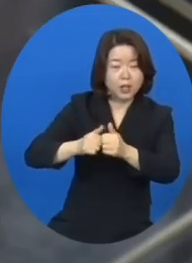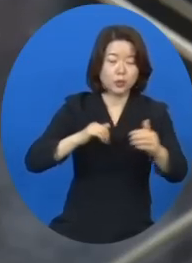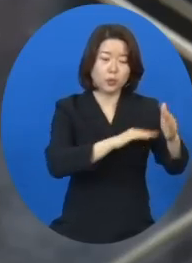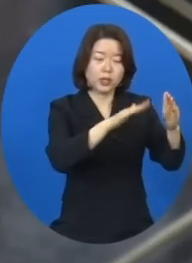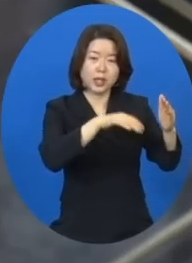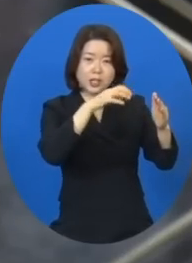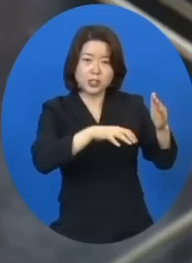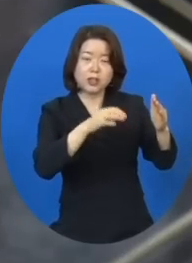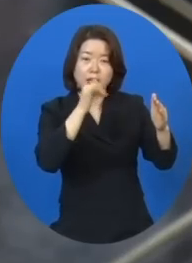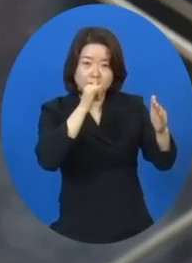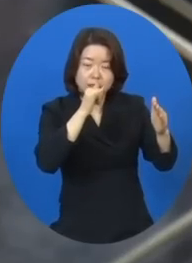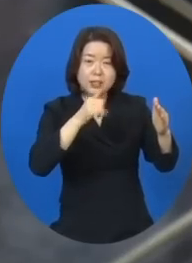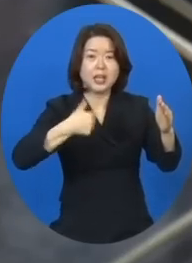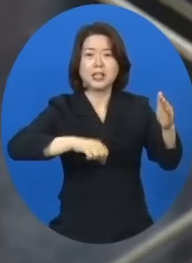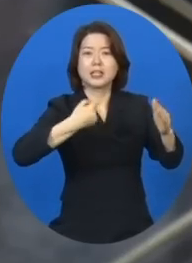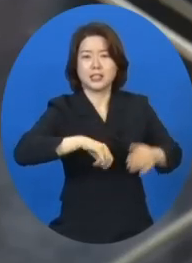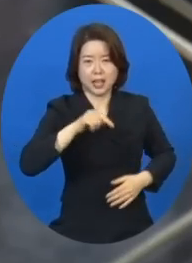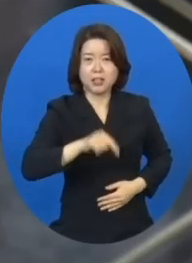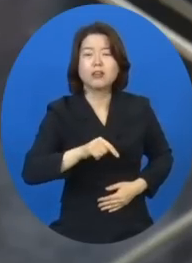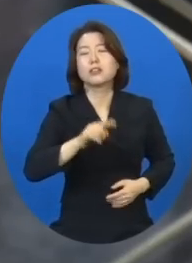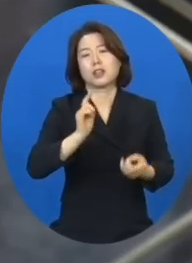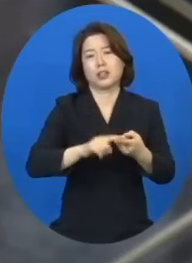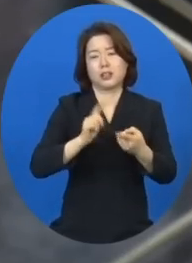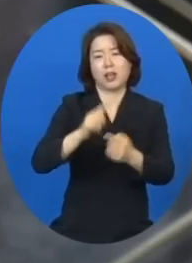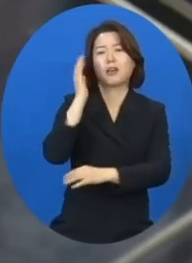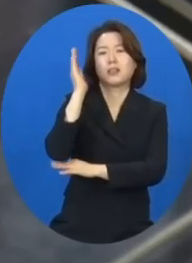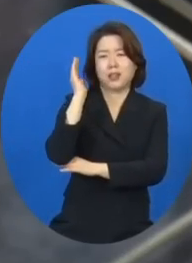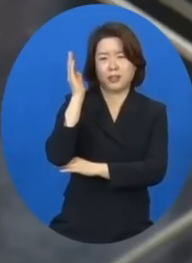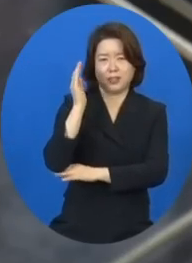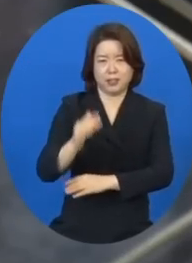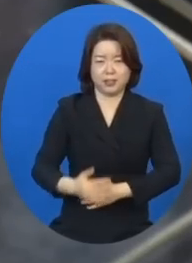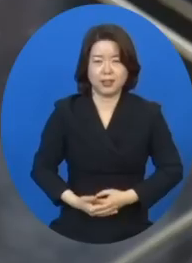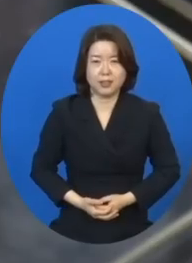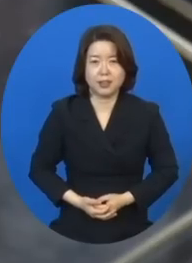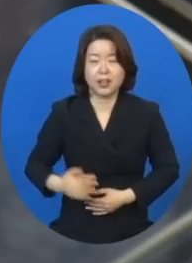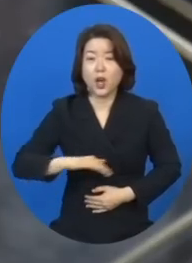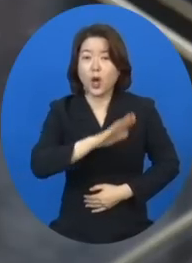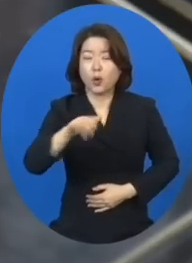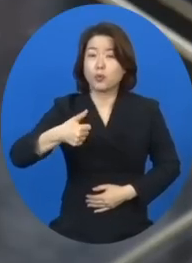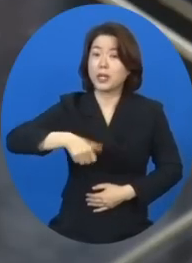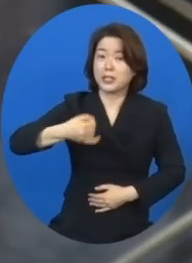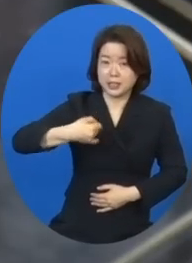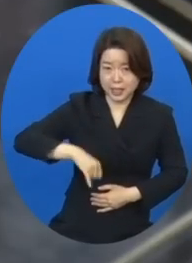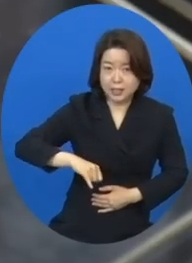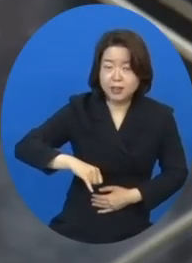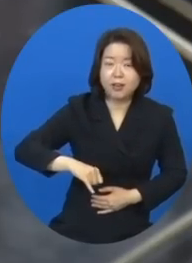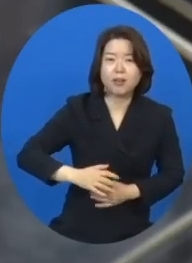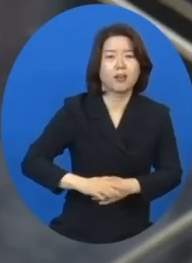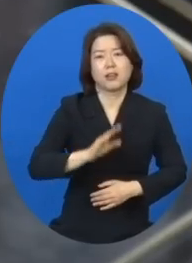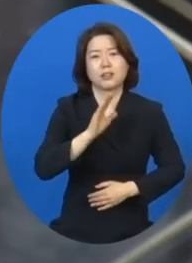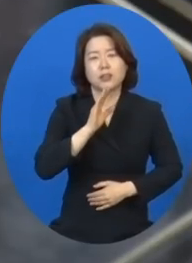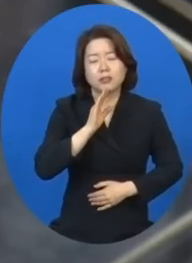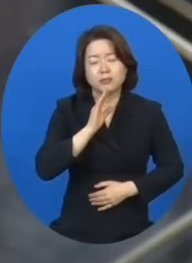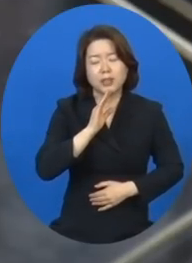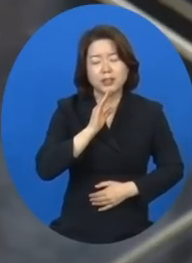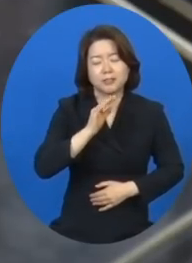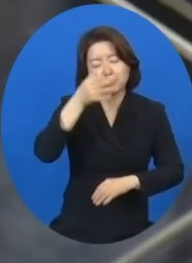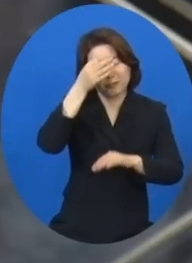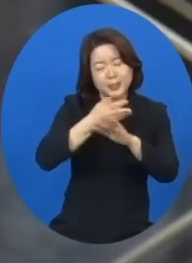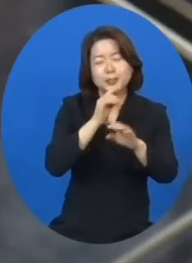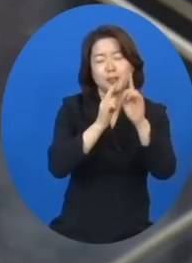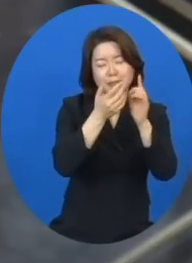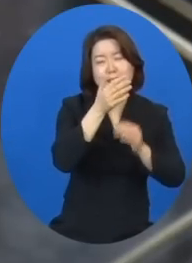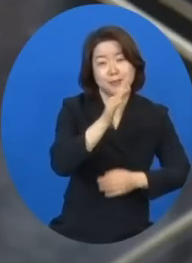있는, 여러분의 가정에 있는 자녀들에 대한 이야기를 하는 거예요. 우리의 자녀들 정말 죄송한데요,